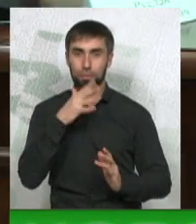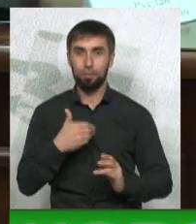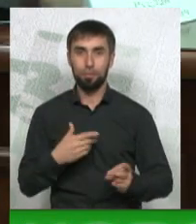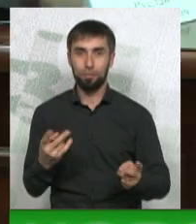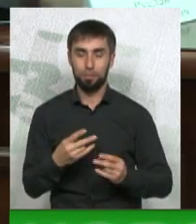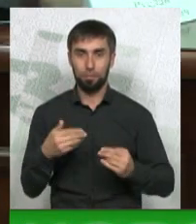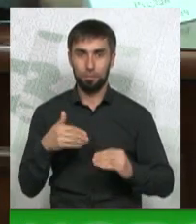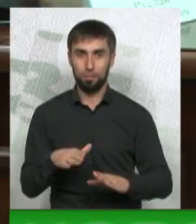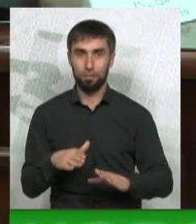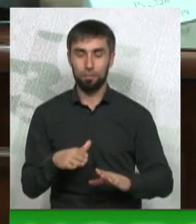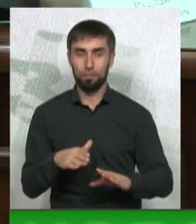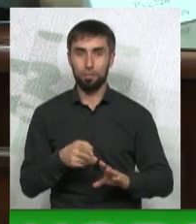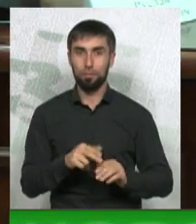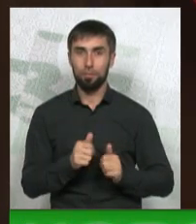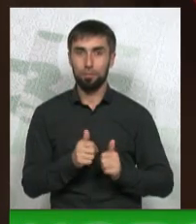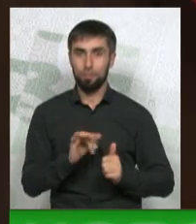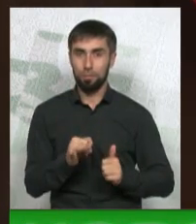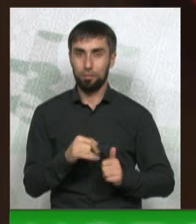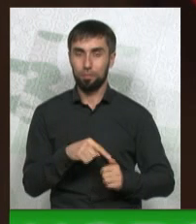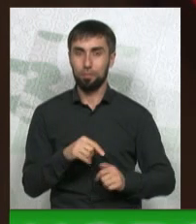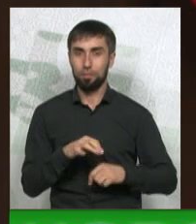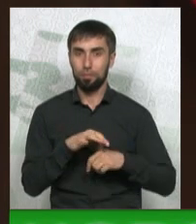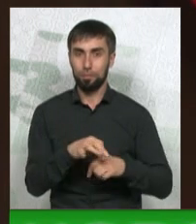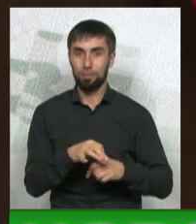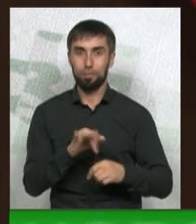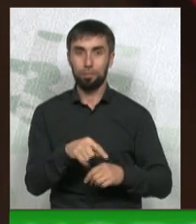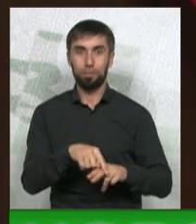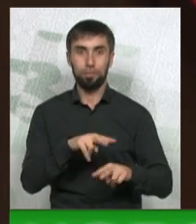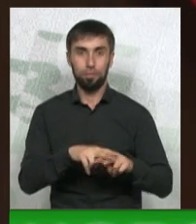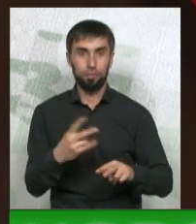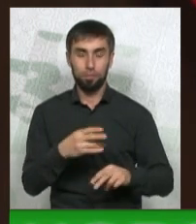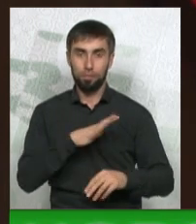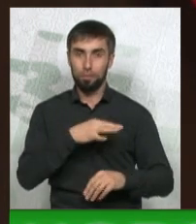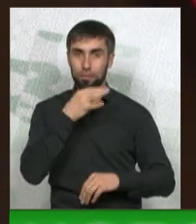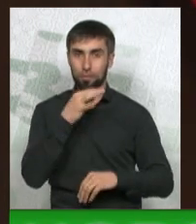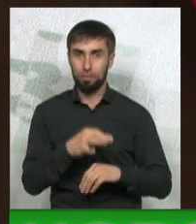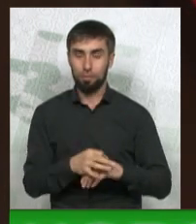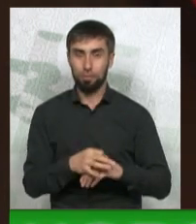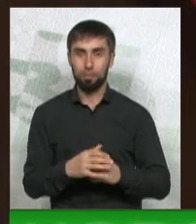должны решить, сопровождать. И там должны быть ответственные